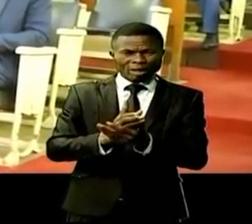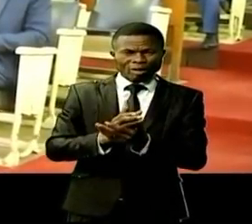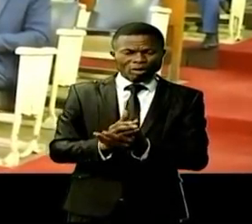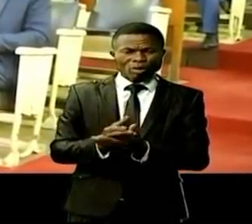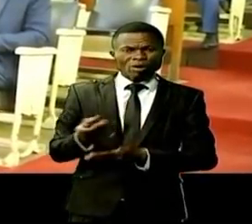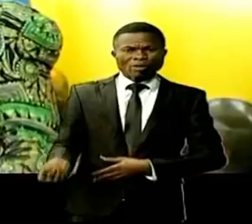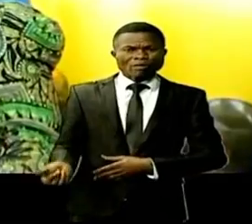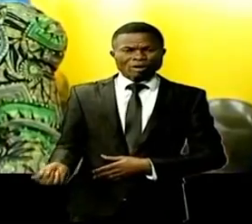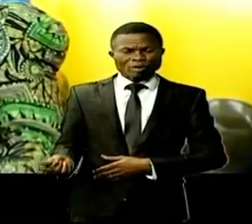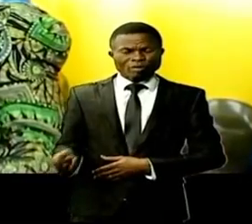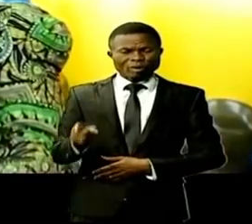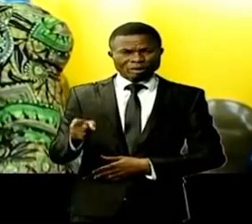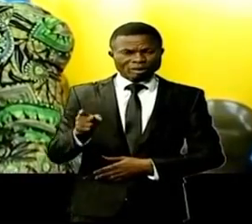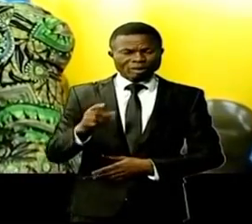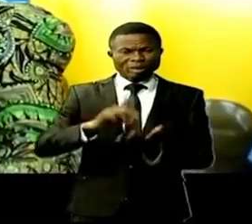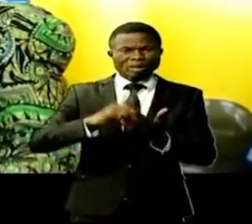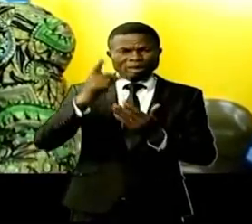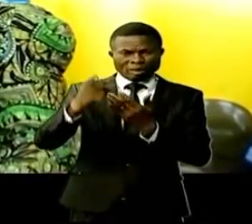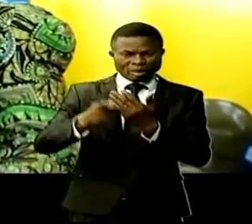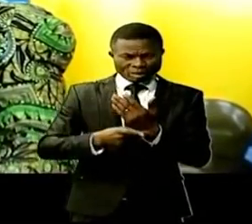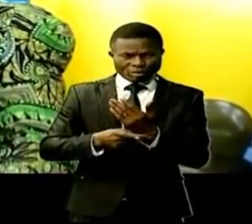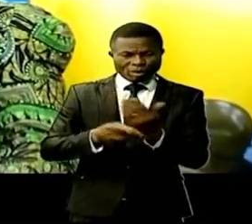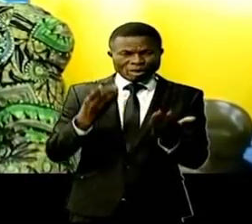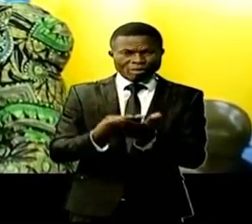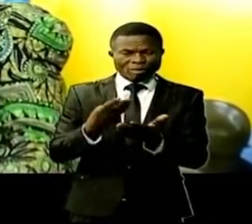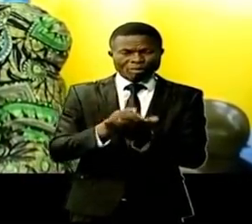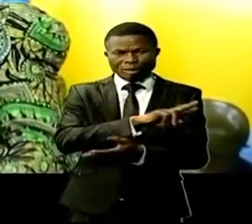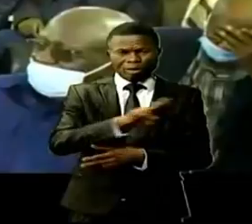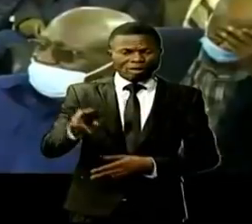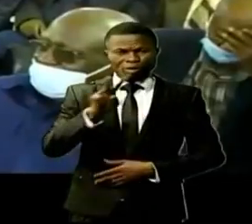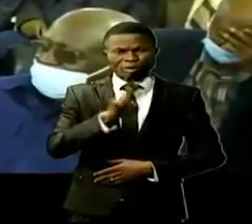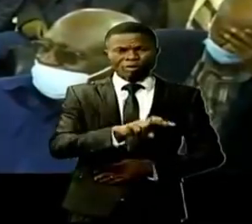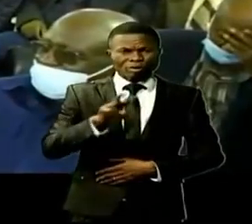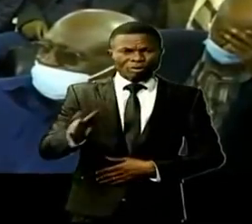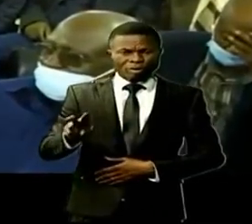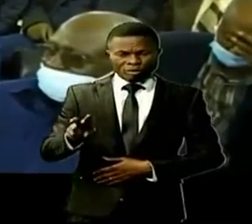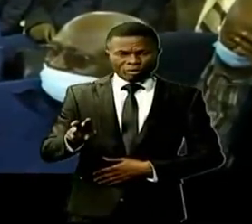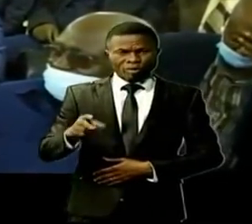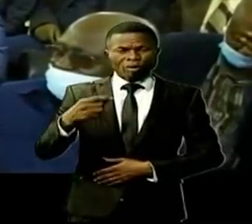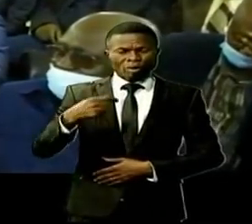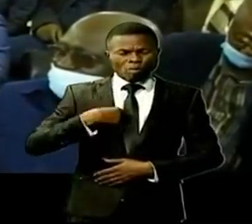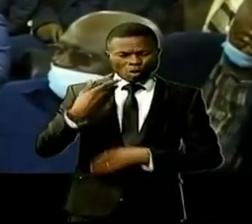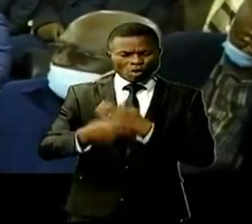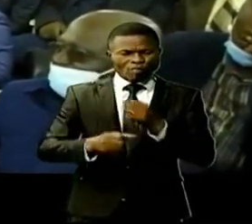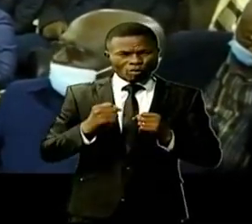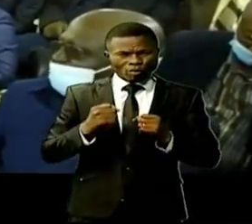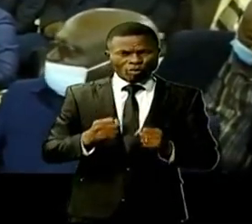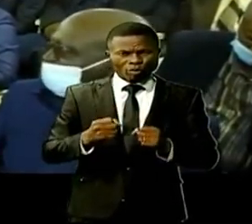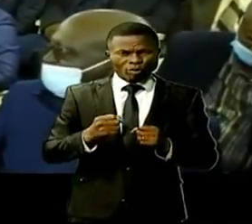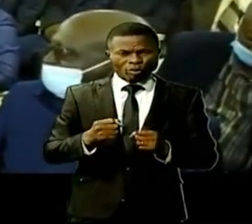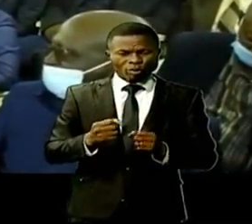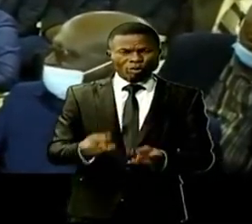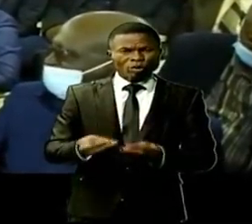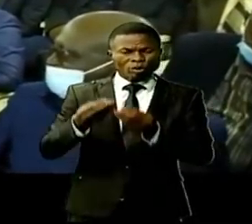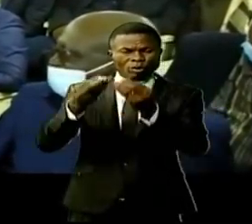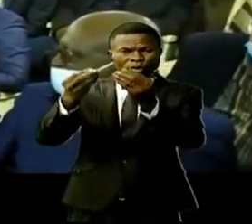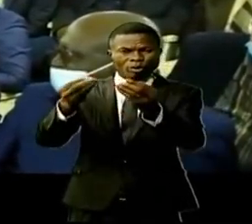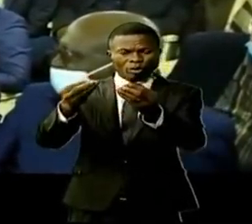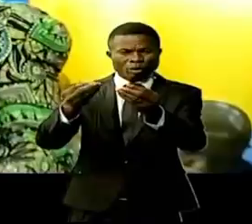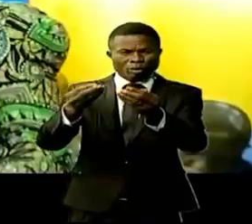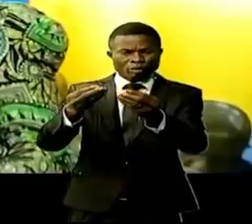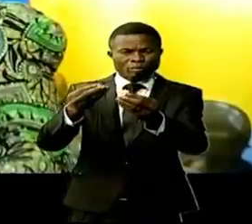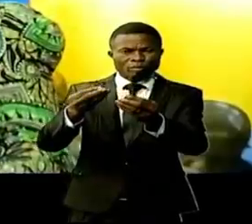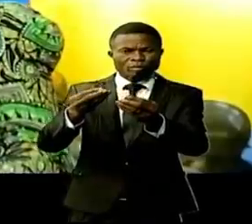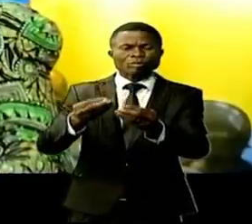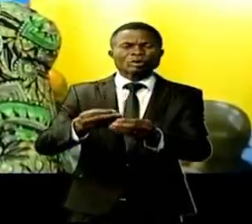l'évasion fiscale. Le projet d'édit budgétaire 2022, dont je m'ai fait le devoir de soumettre au crible de